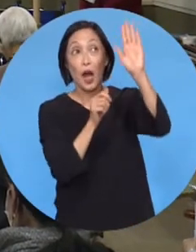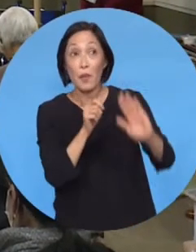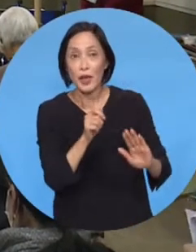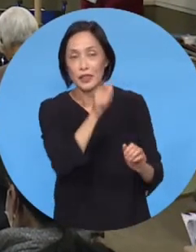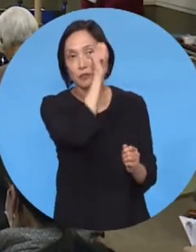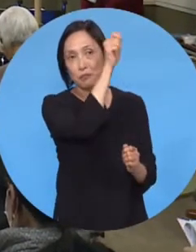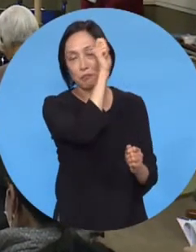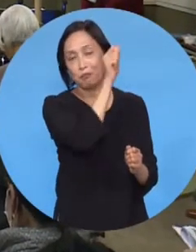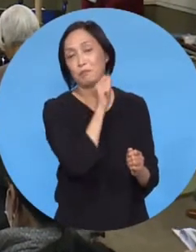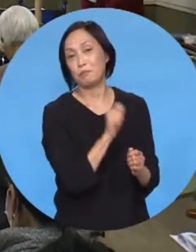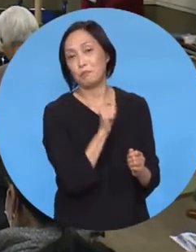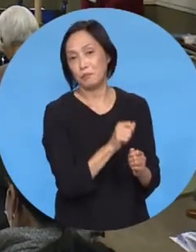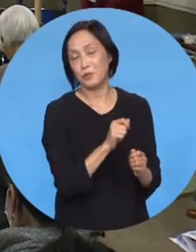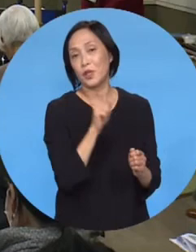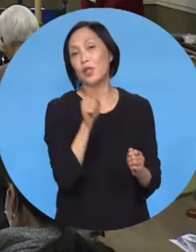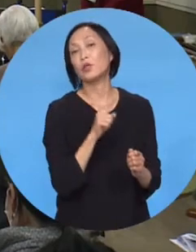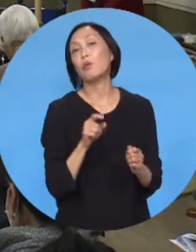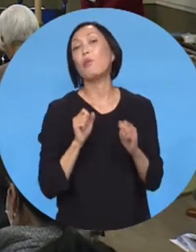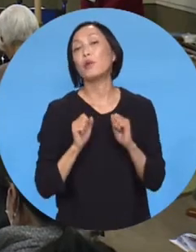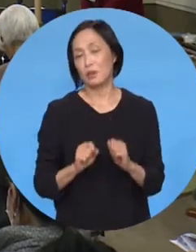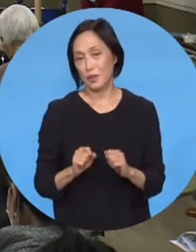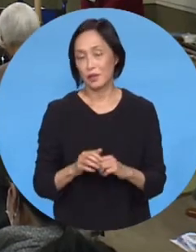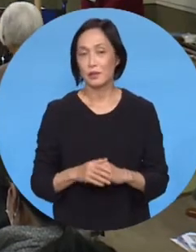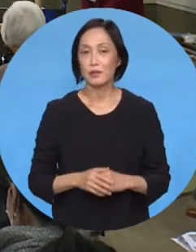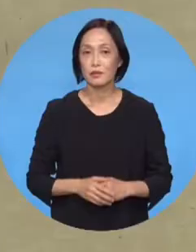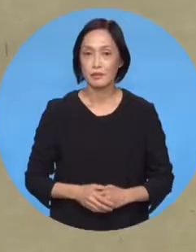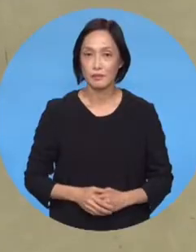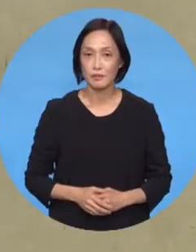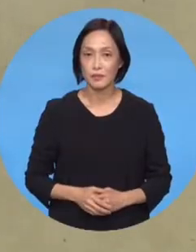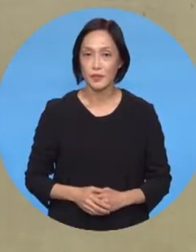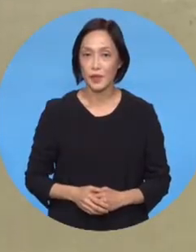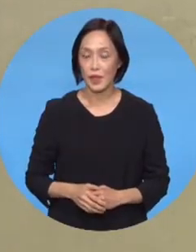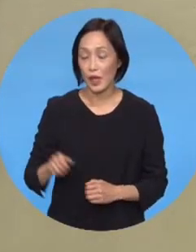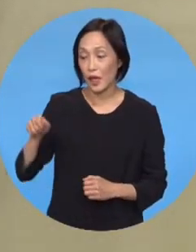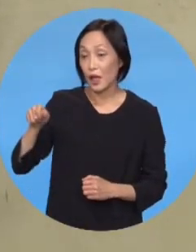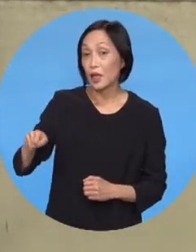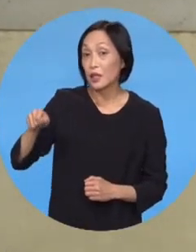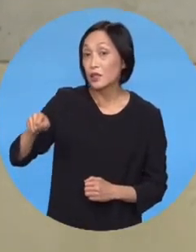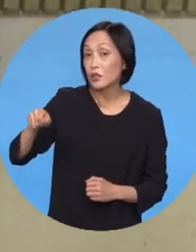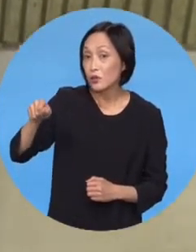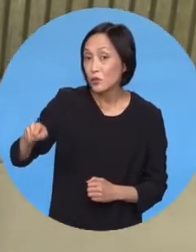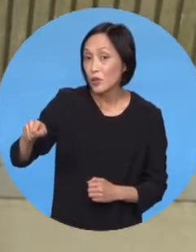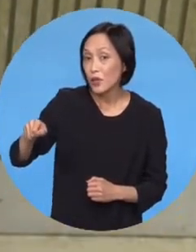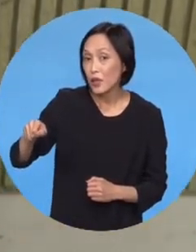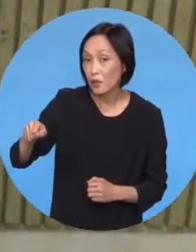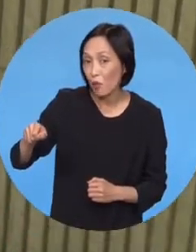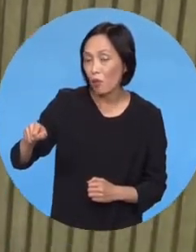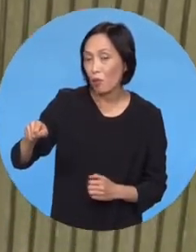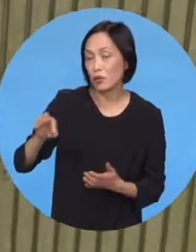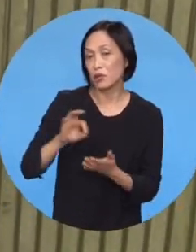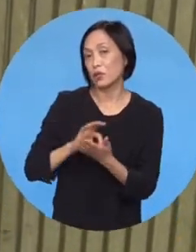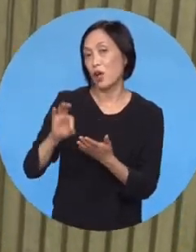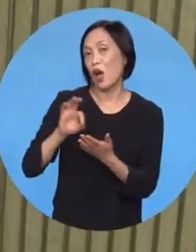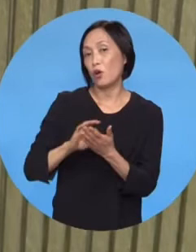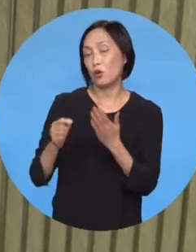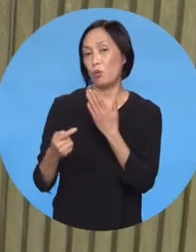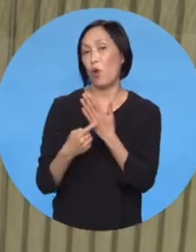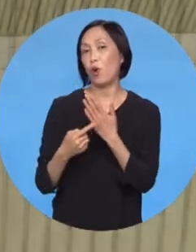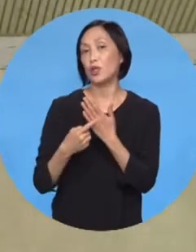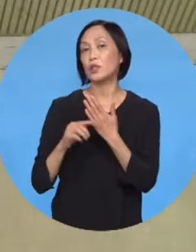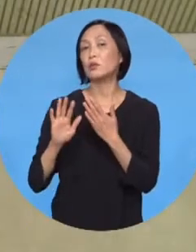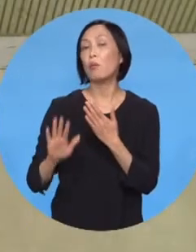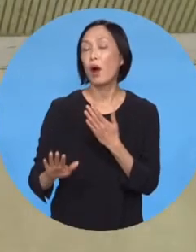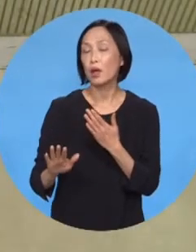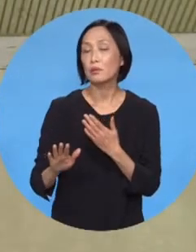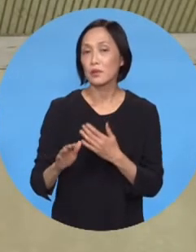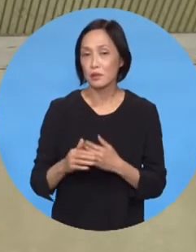に手すりをつけようかっていうこともする場合がありますね。 身近な道具である杖にも転倒を防ぐ